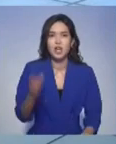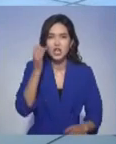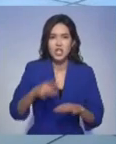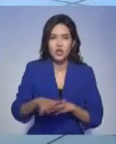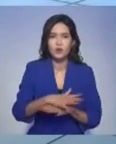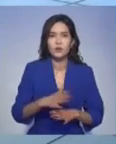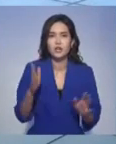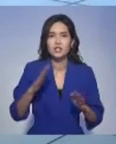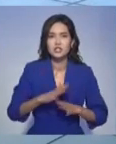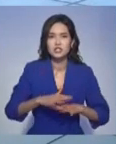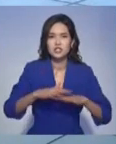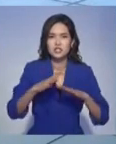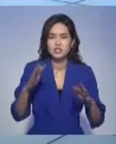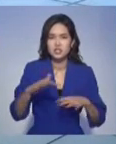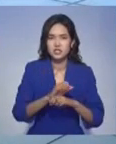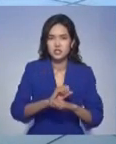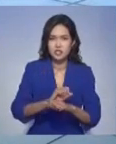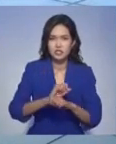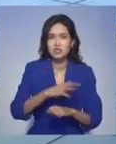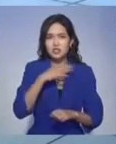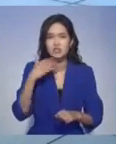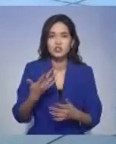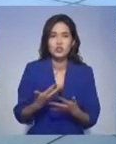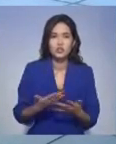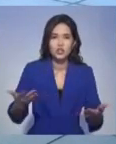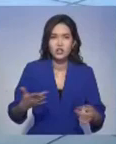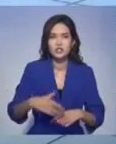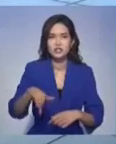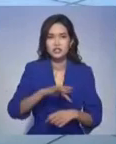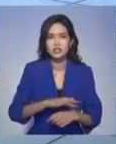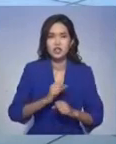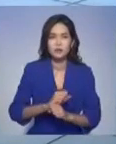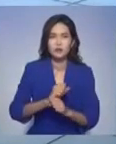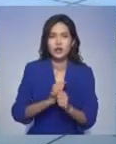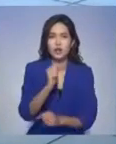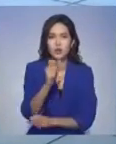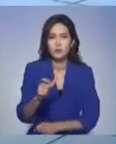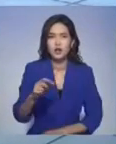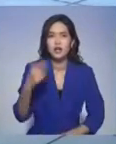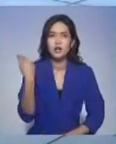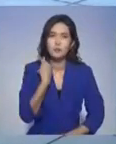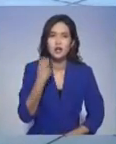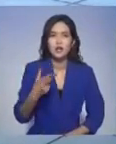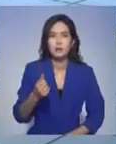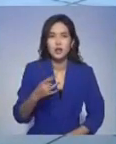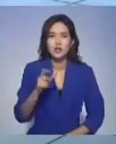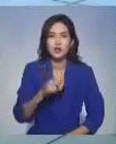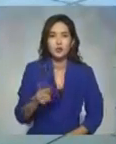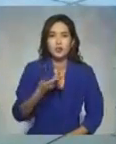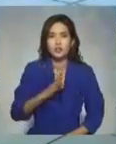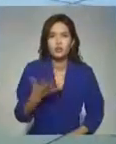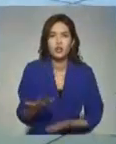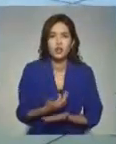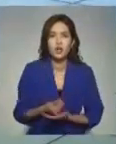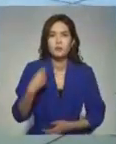Европа в дыму забастовок. Сразу в нескольких странах протестуют рабочие. В Британии и Бельгии людей не устраивает зарплата, а